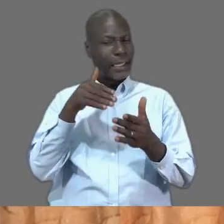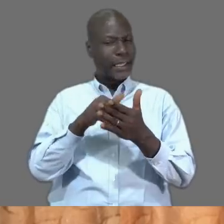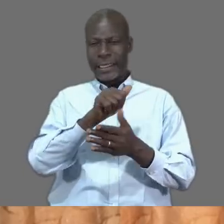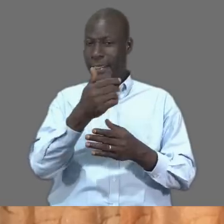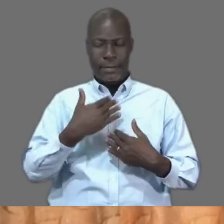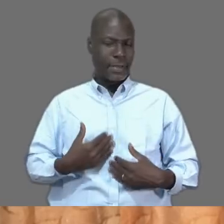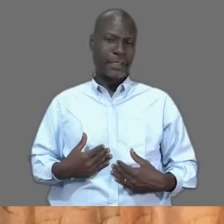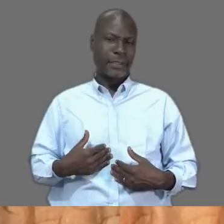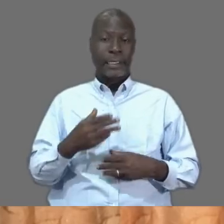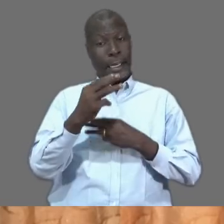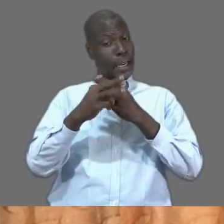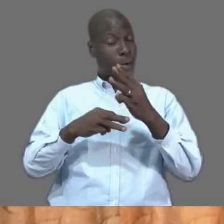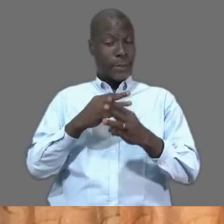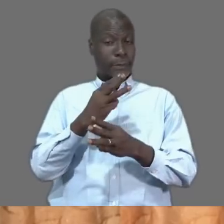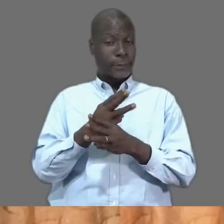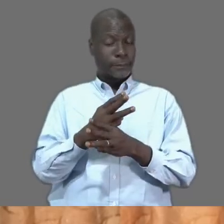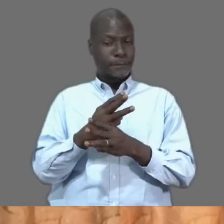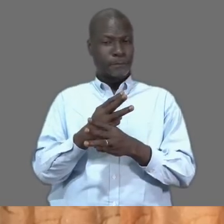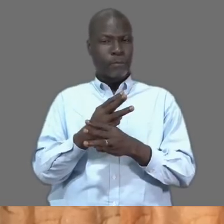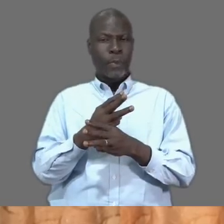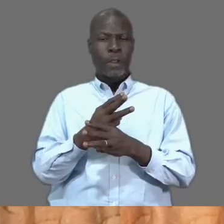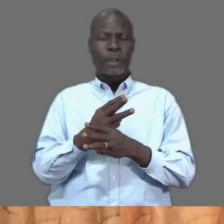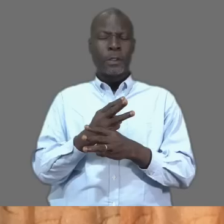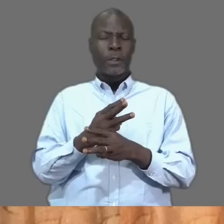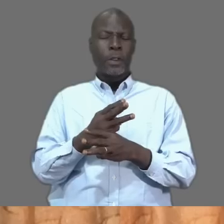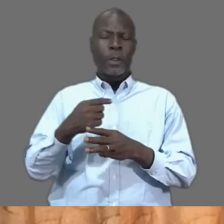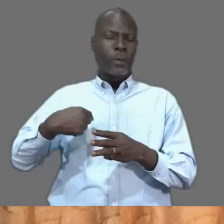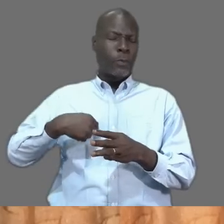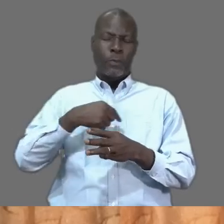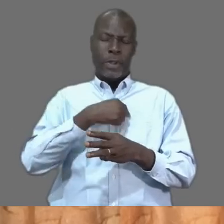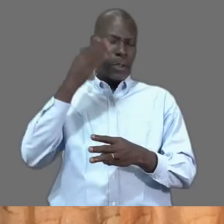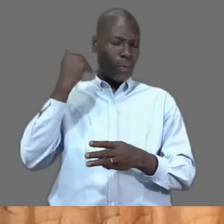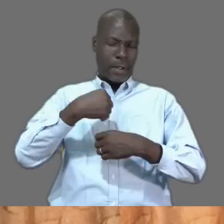Nantiwa ewiase. Na wabo ewo nyangopon esubanso.